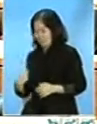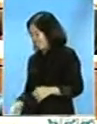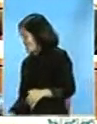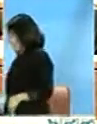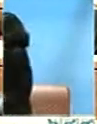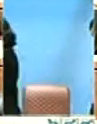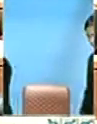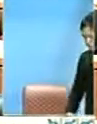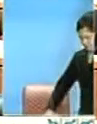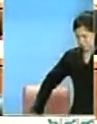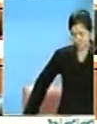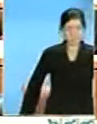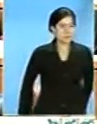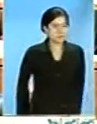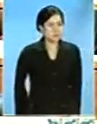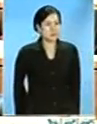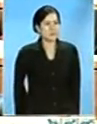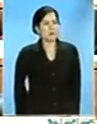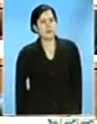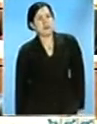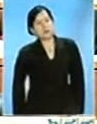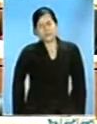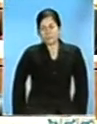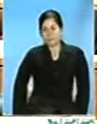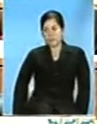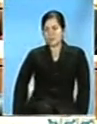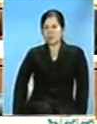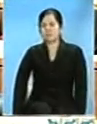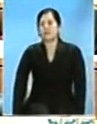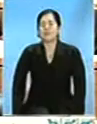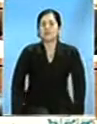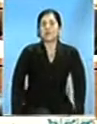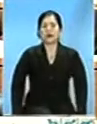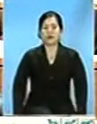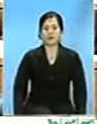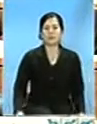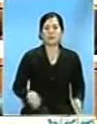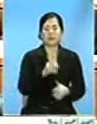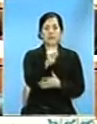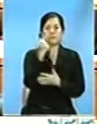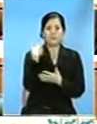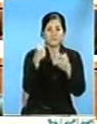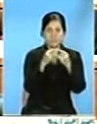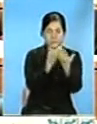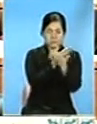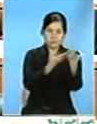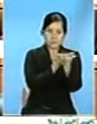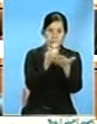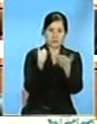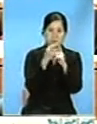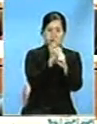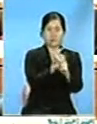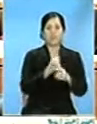ที่ผมว่าเนี่ยนั่นก็เท่ากับว่าจำนวนสมาชิกสภาผู้แทนราษฎรหรือจำนวนสวเนี่ยสมควรจะลดลงด้วยซ้ำไปเพราะฉะนั้นวันนี้ผมไม่เห็นด้ว